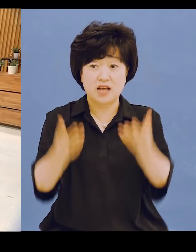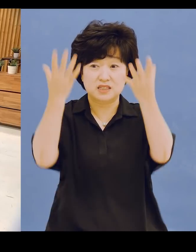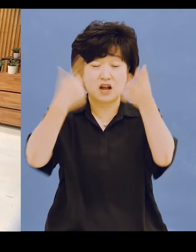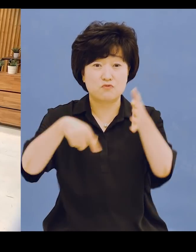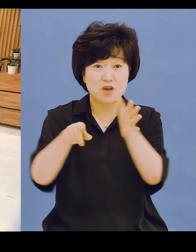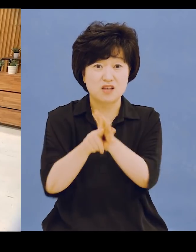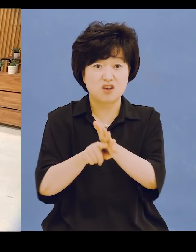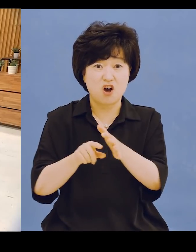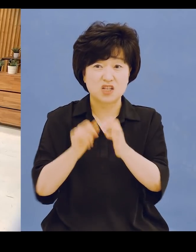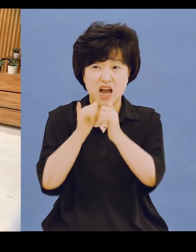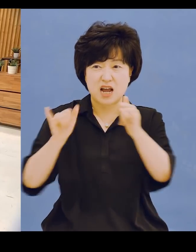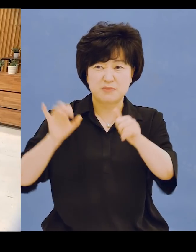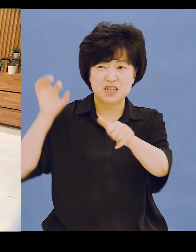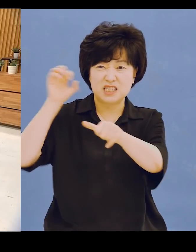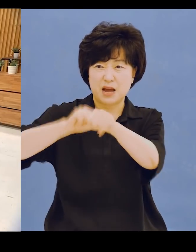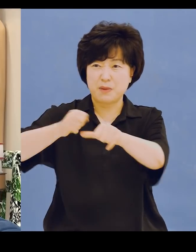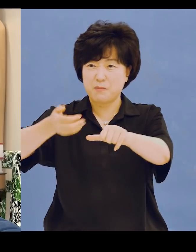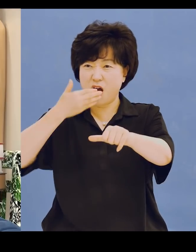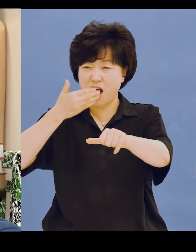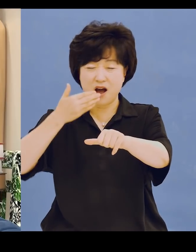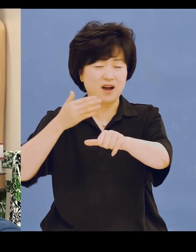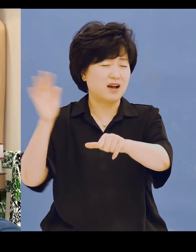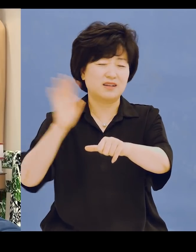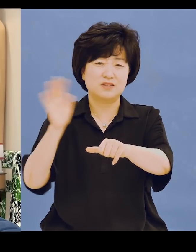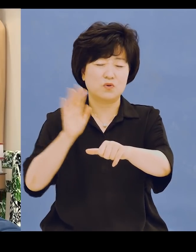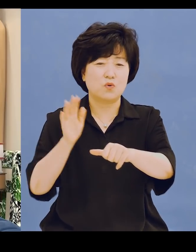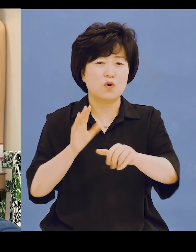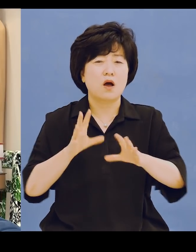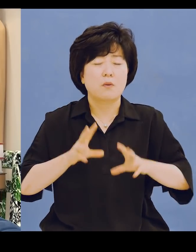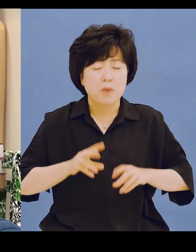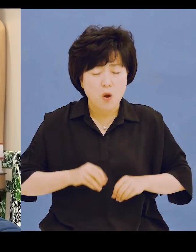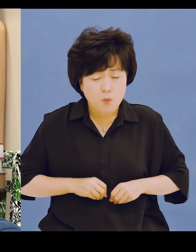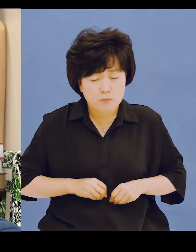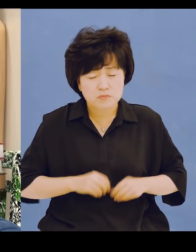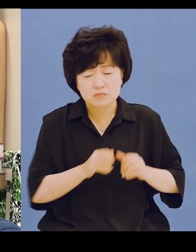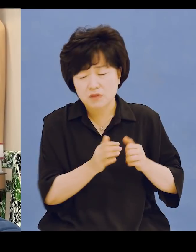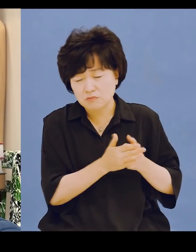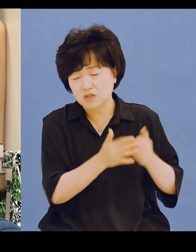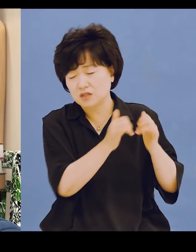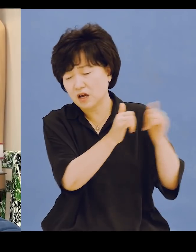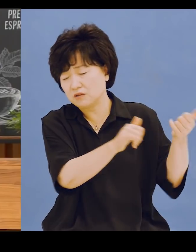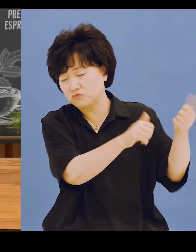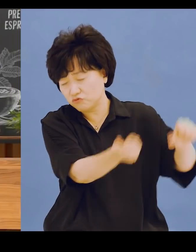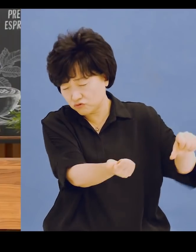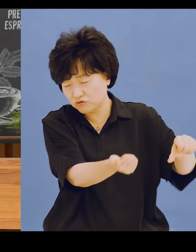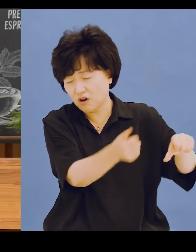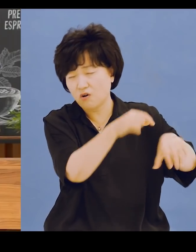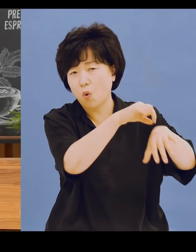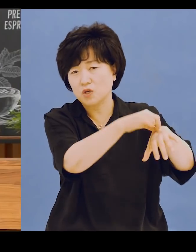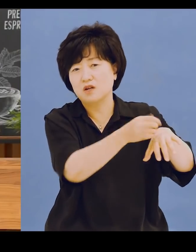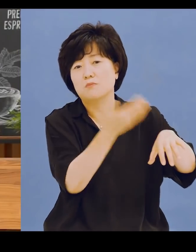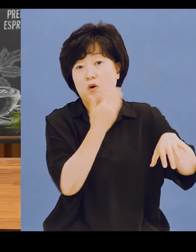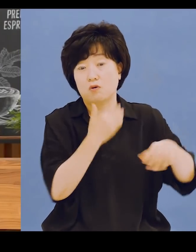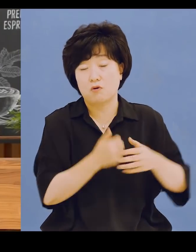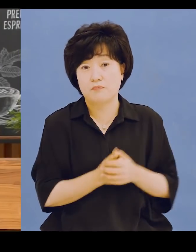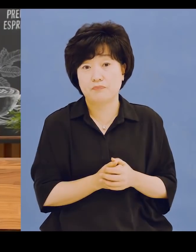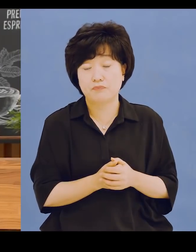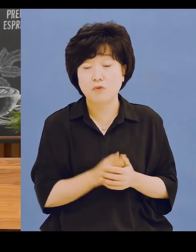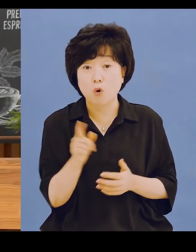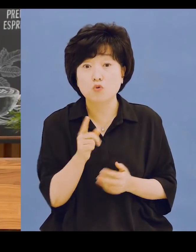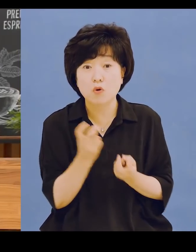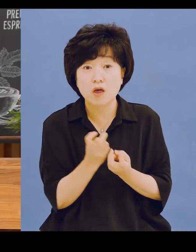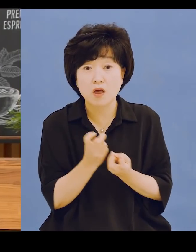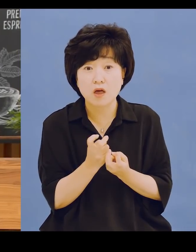행사를 위해서 먹거나 뭐 그런 것이 아니고 그들은 배고파서 먹던 사람들입니다. 아니 어떻게 정말 사망한